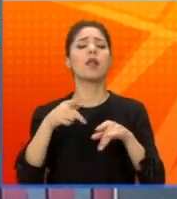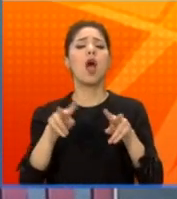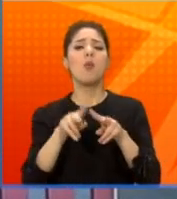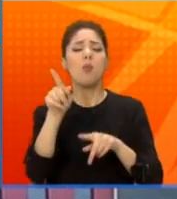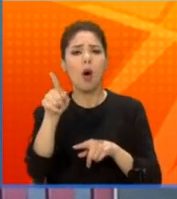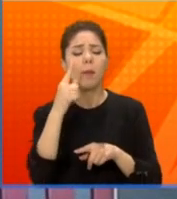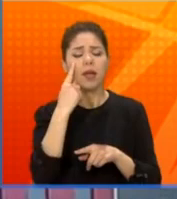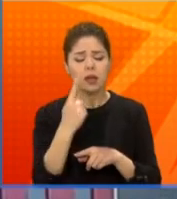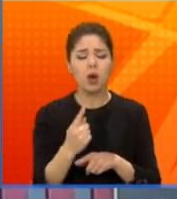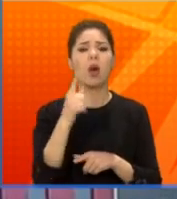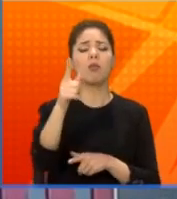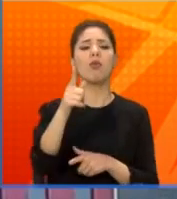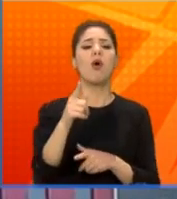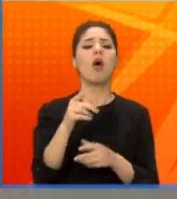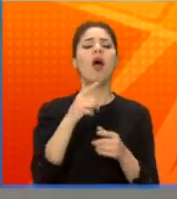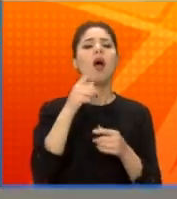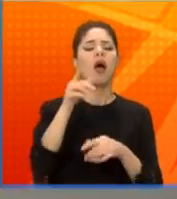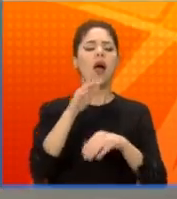ilgili hadisine atıfta bulunarak halk uyarıldı.